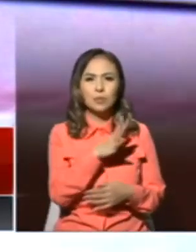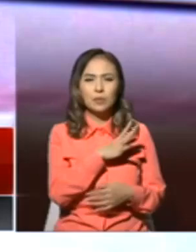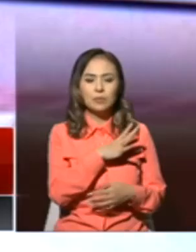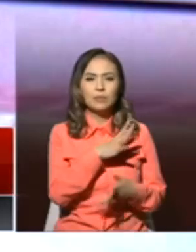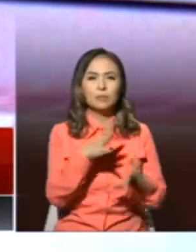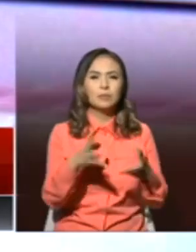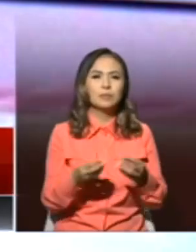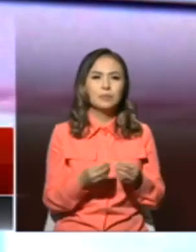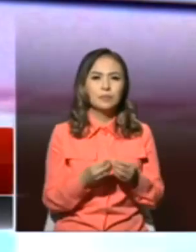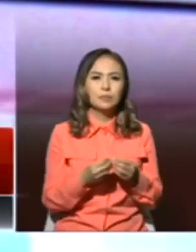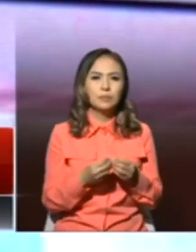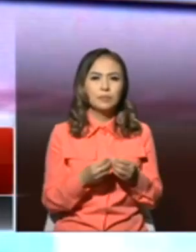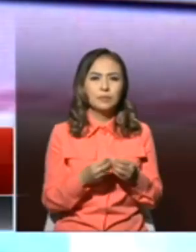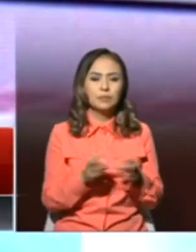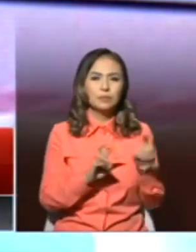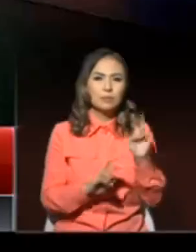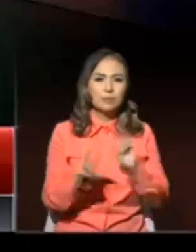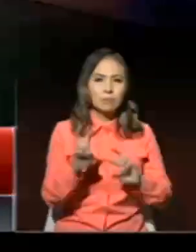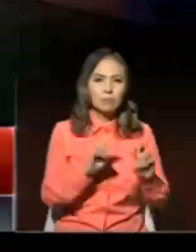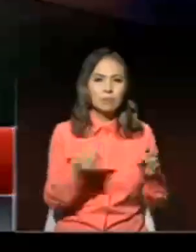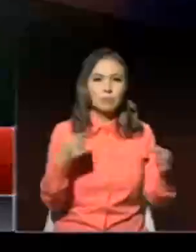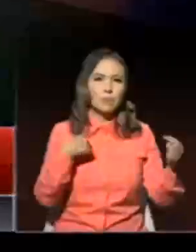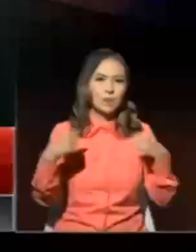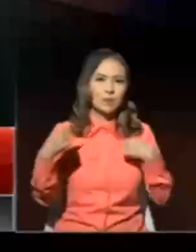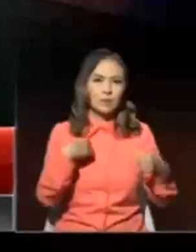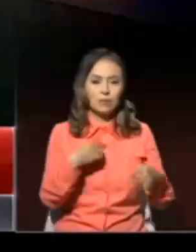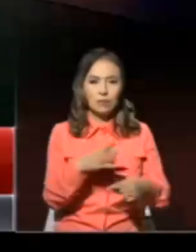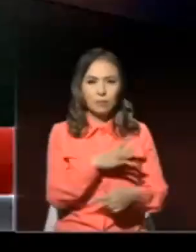қарыздар іздеді мені.